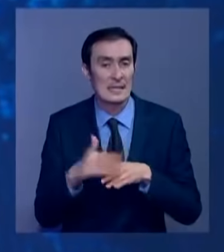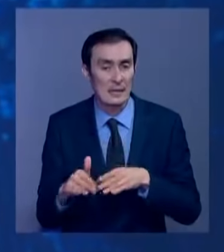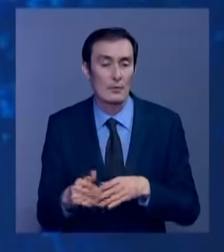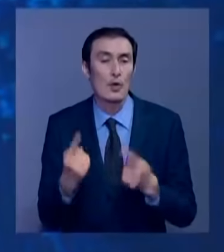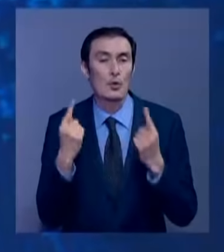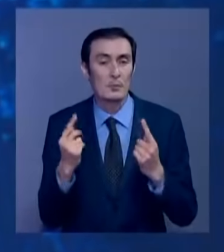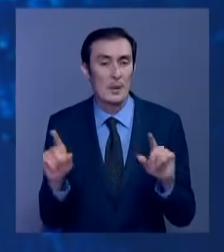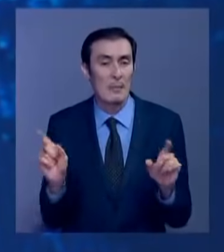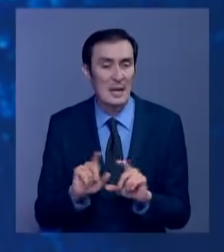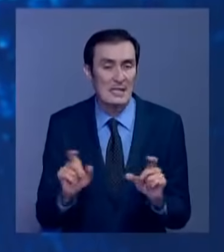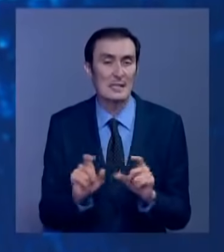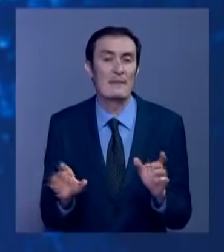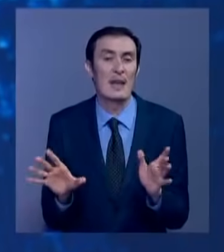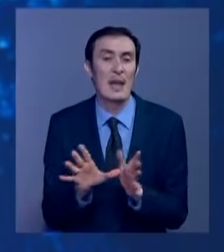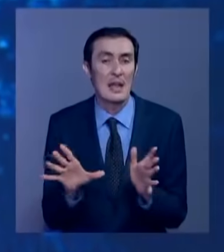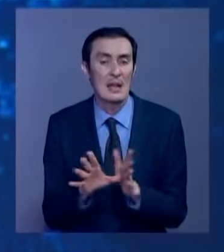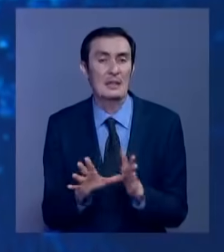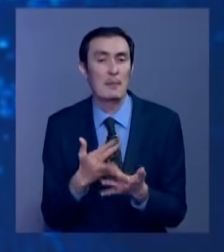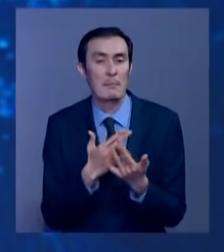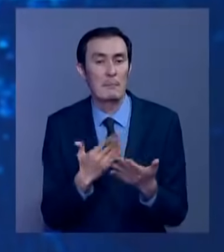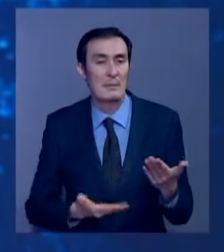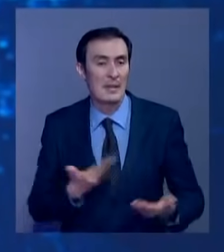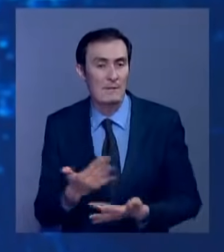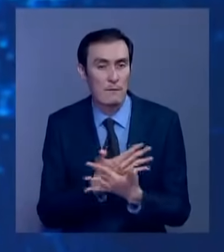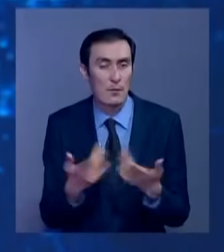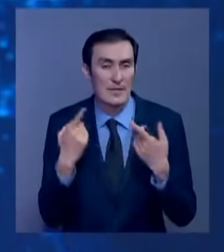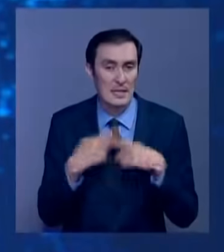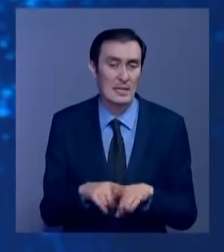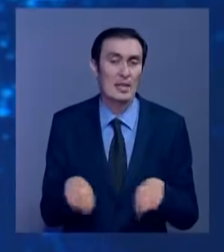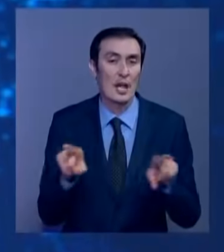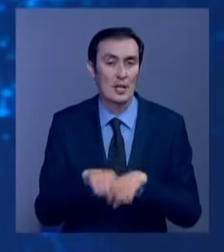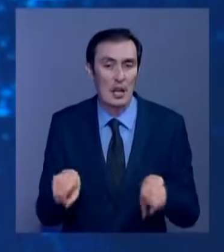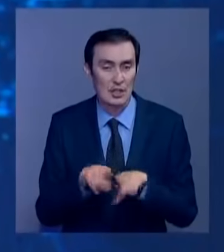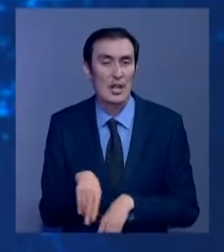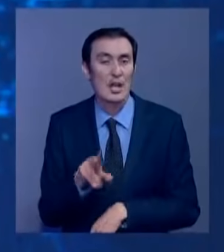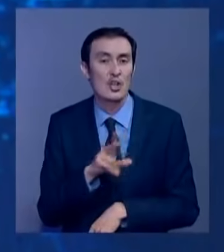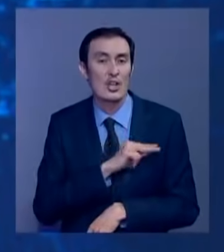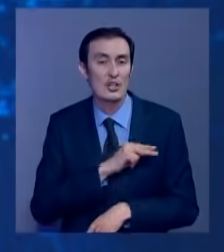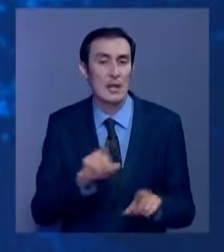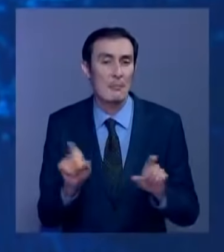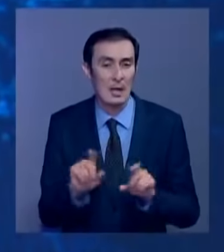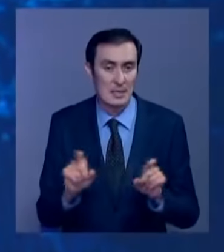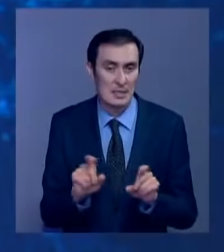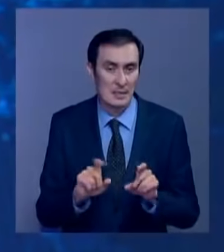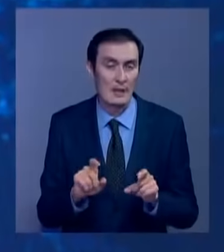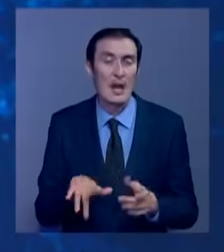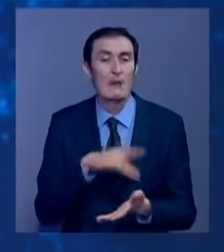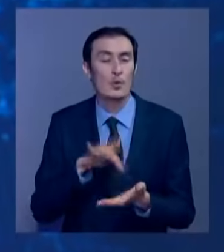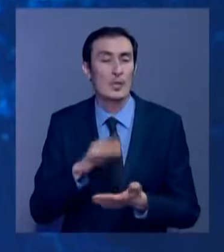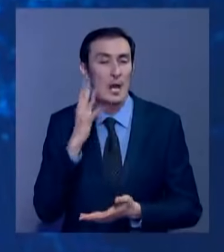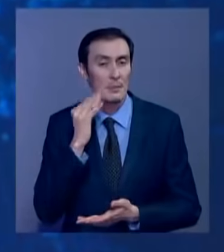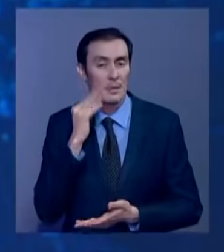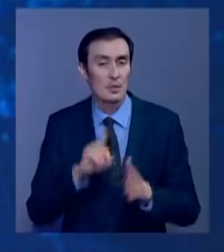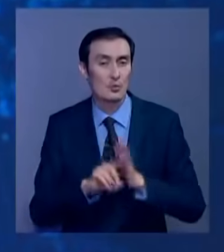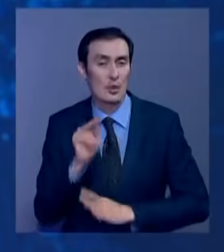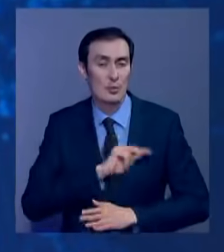секторов, крупных магазинов электробытовой техники и также дачные магазины. В Алматы